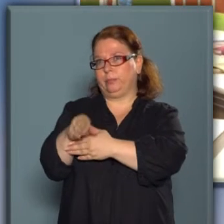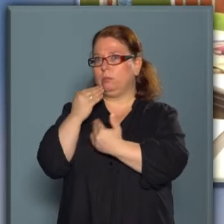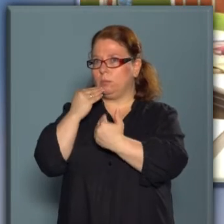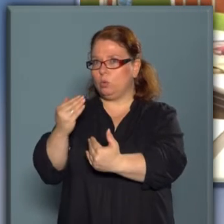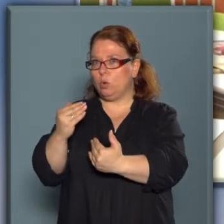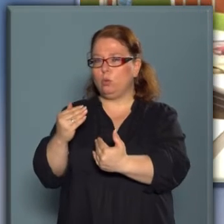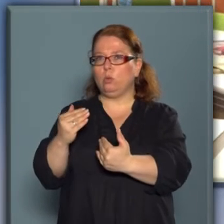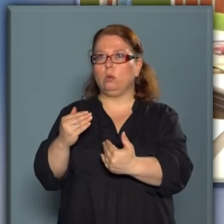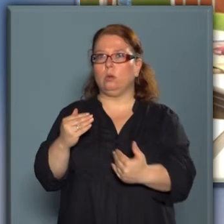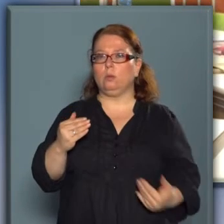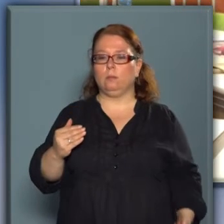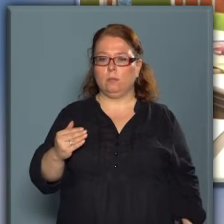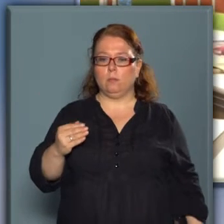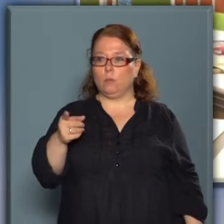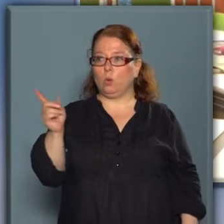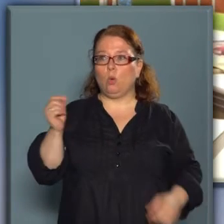hogy ugye a